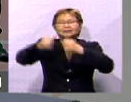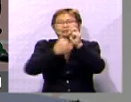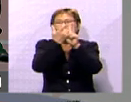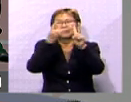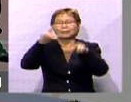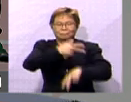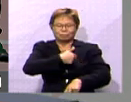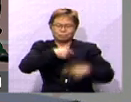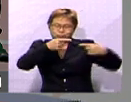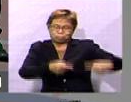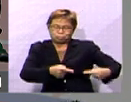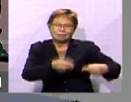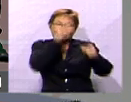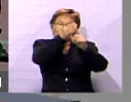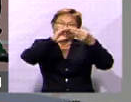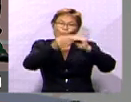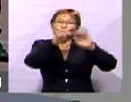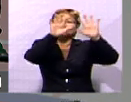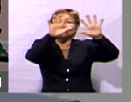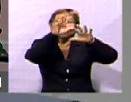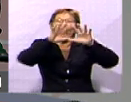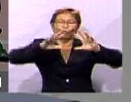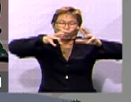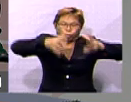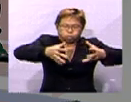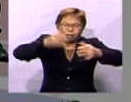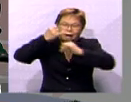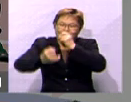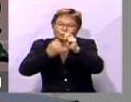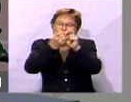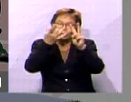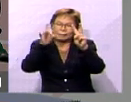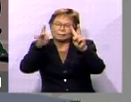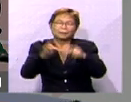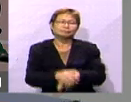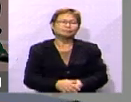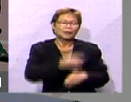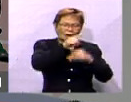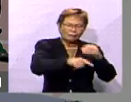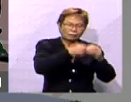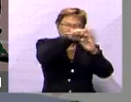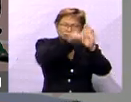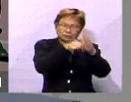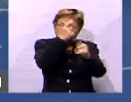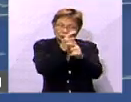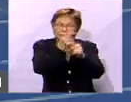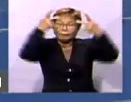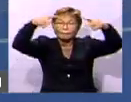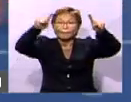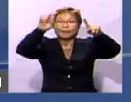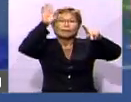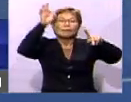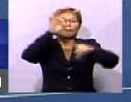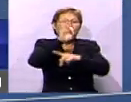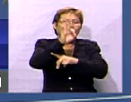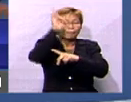Indonesia. Selain mensasarkan berada di ranking ke-10 dunia penghujung 2018. Mengenai syarat yang ditetapkan Presiden Persekutuan